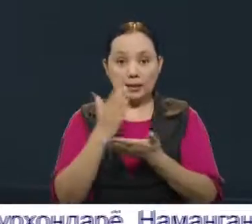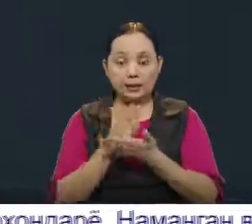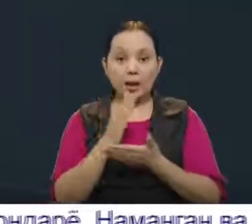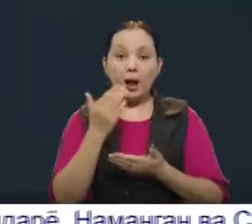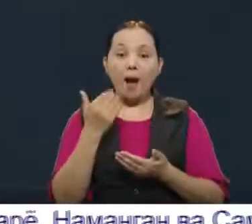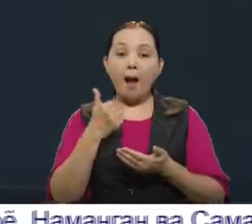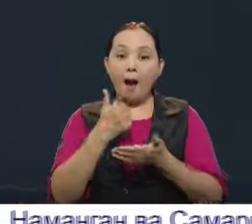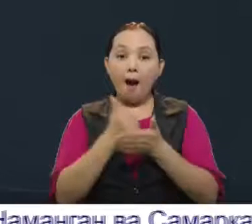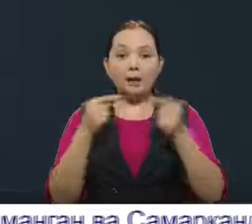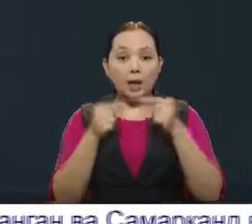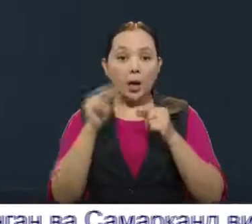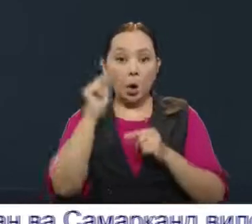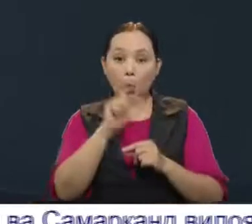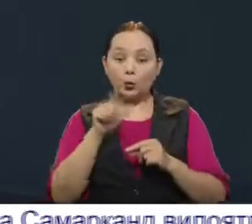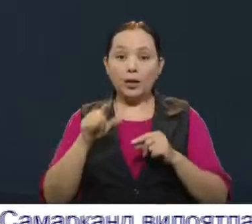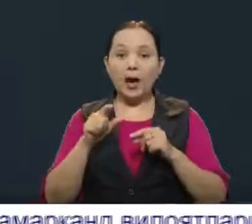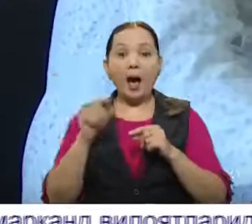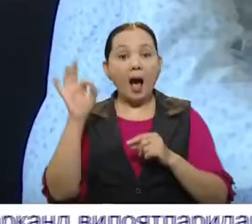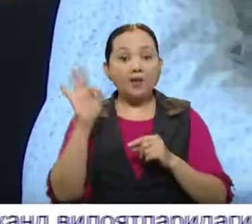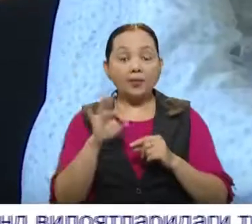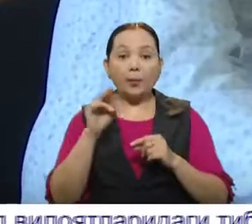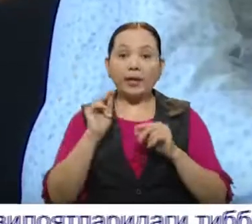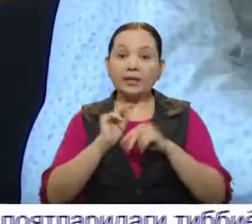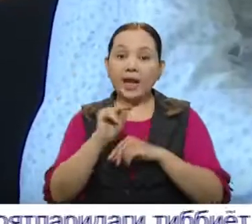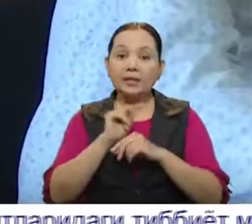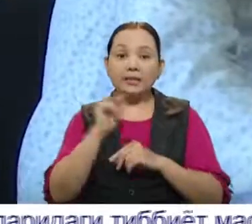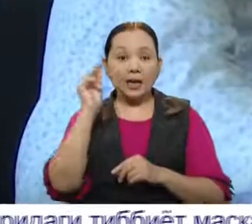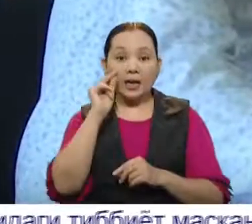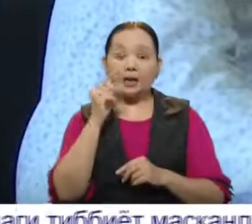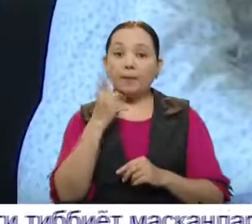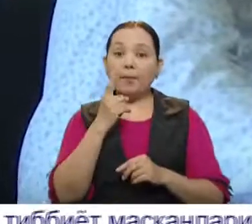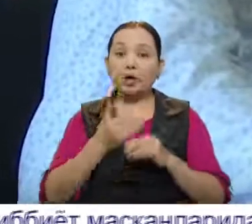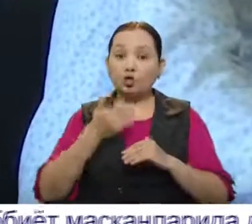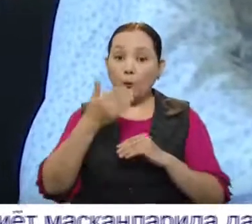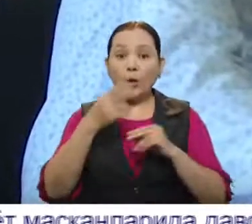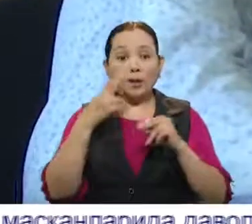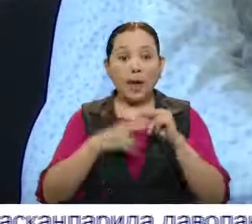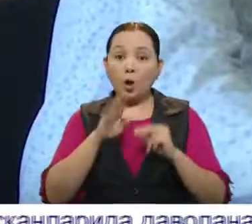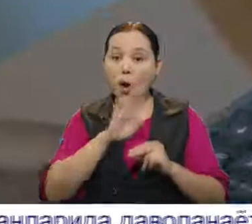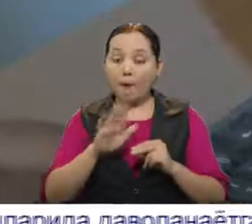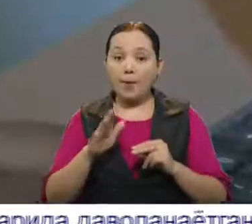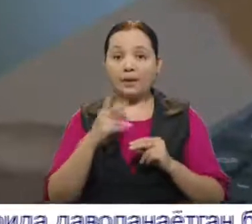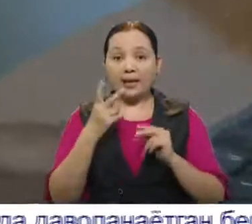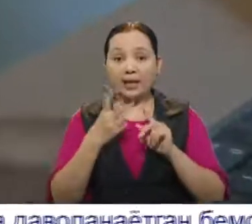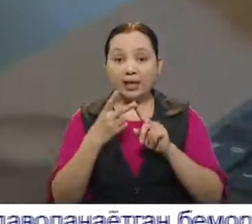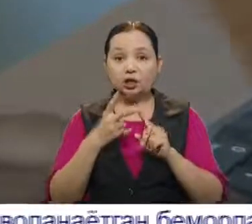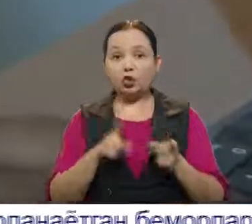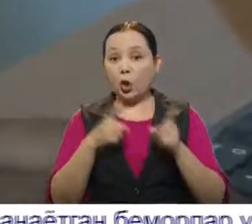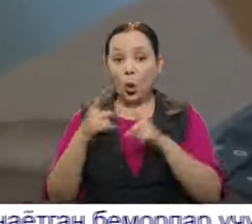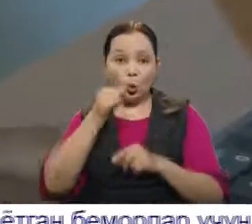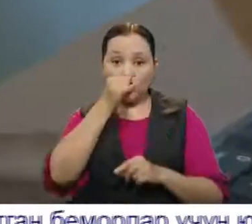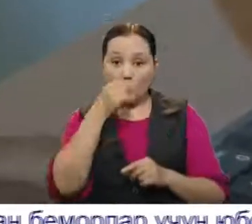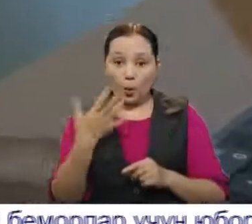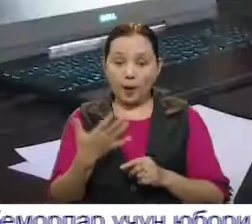Aniqrog'i, o'quvchi avtomatik tarzda ta'lim jarayonidagi birinchi bosqichni yakunlamay turib, ikkinchi bosqichga o'ta